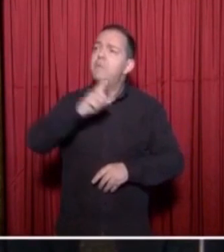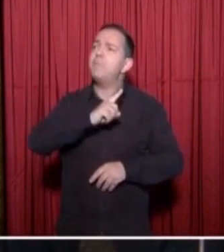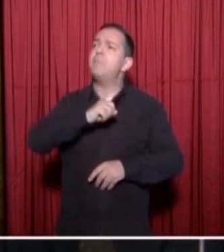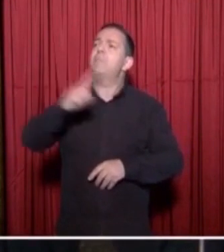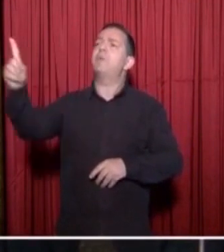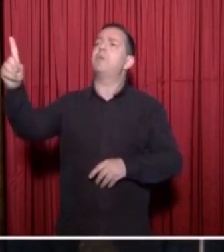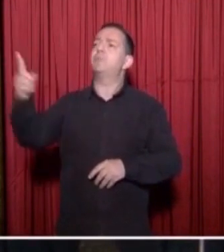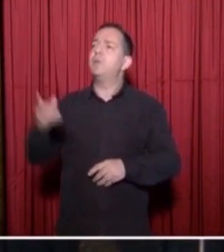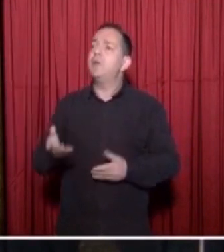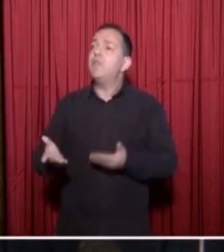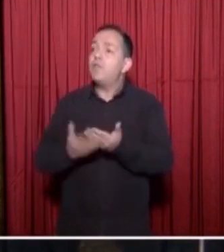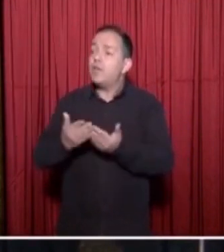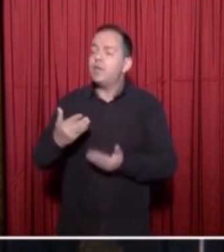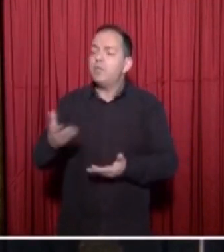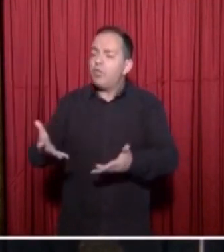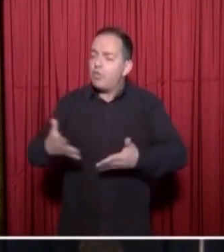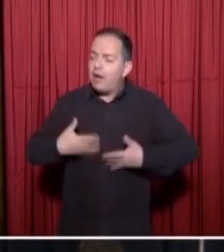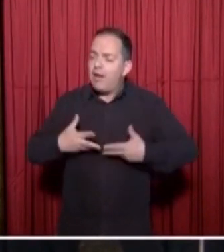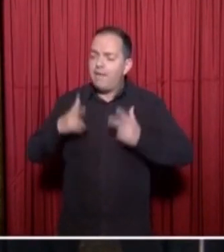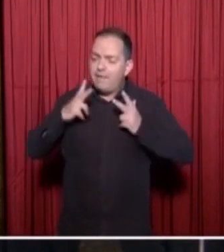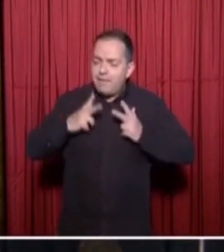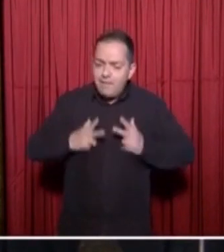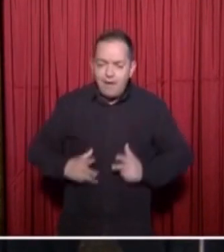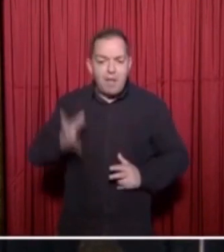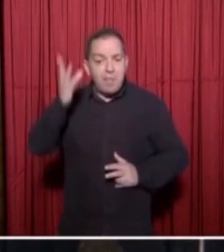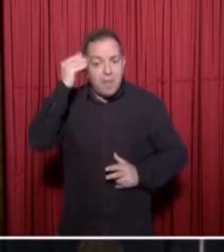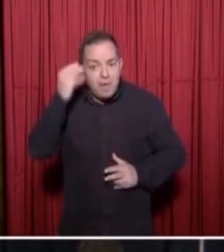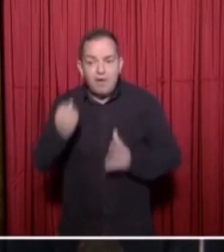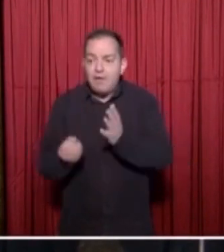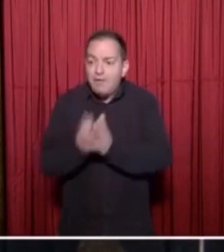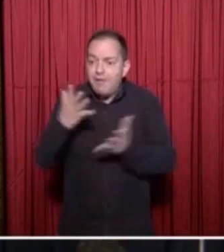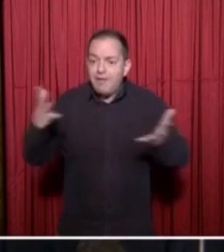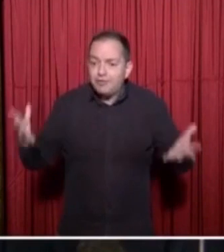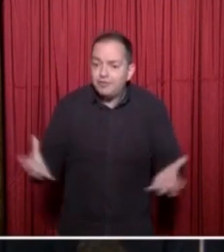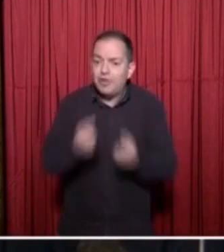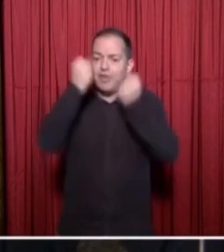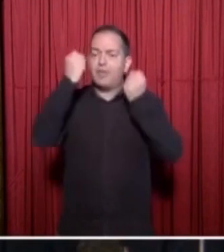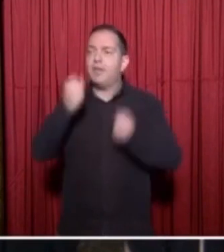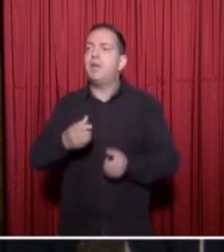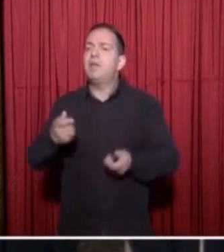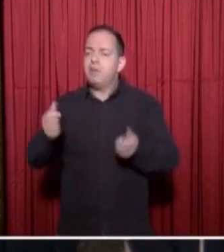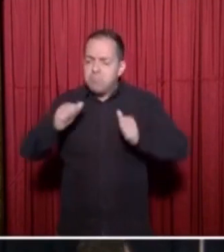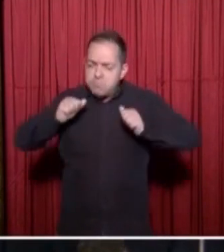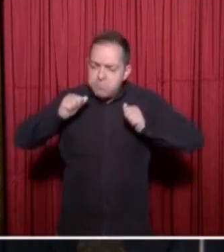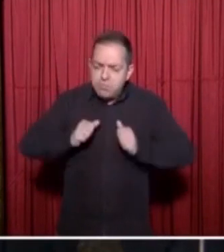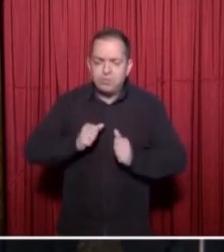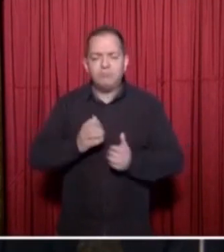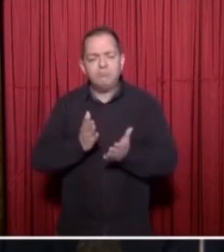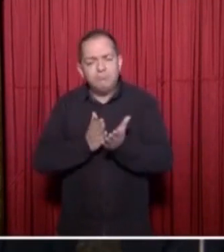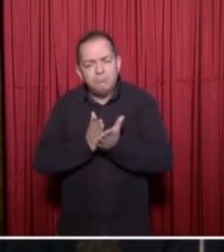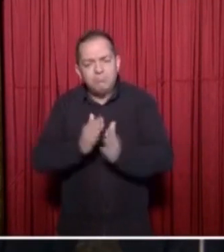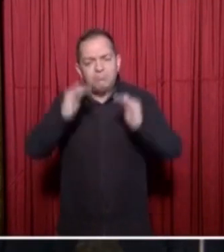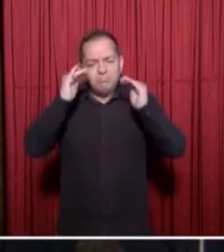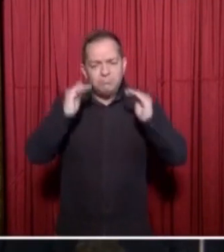μου. Απόδος μην την αγαλίασιν του σωτηρίου σου και πνεύμα τη γεμονικό στήριξον με. Διδάξω ανόμους τα σωδού